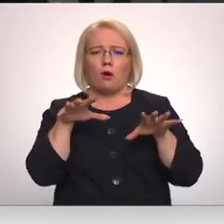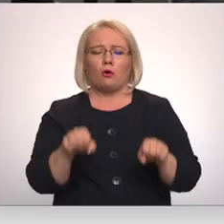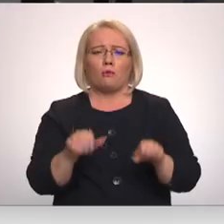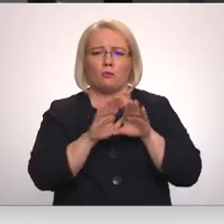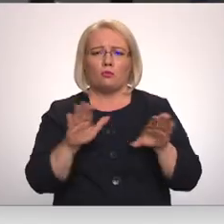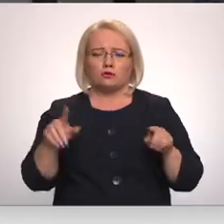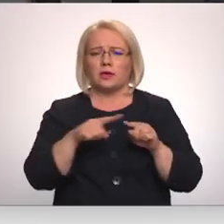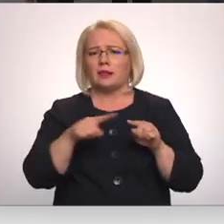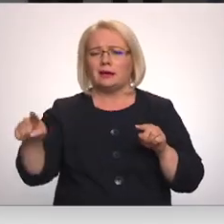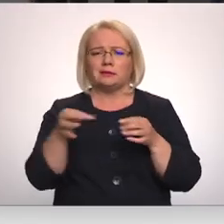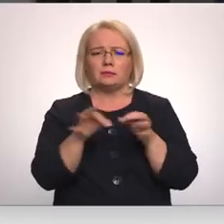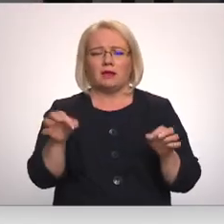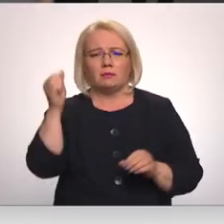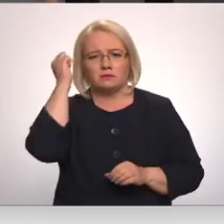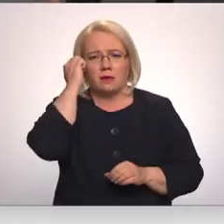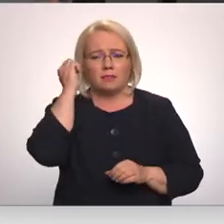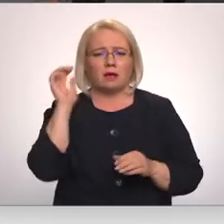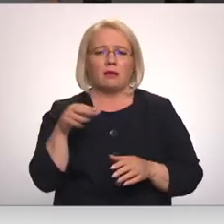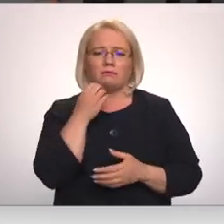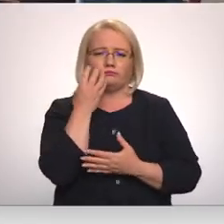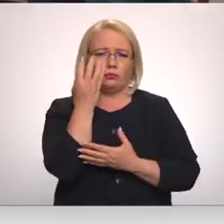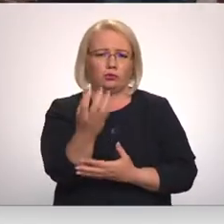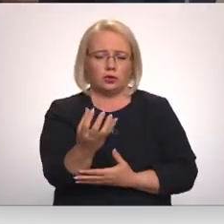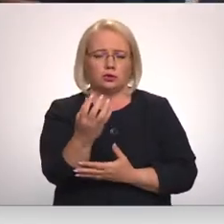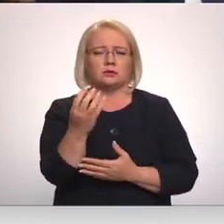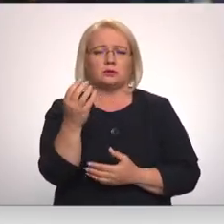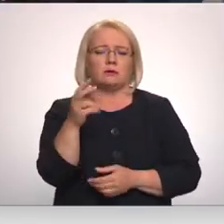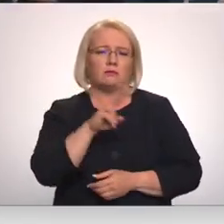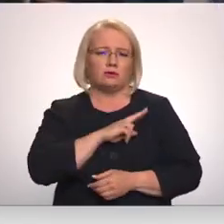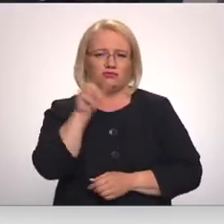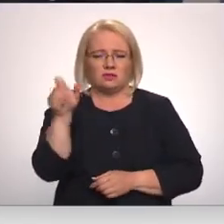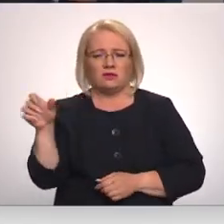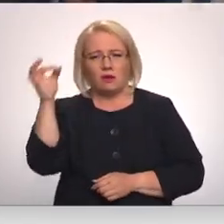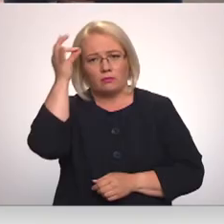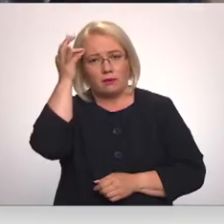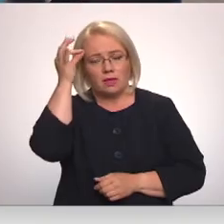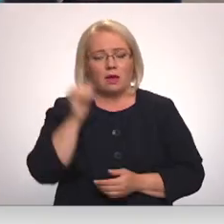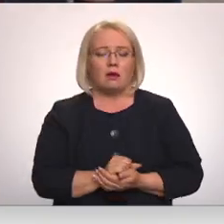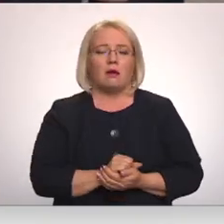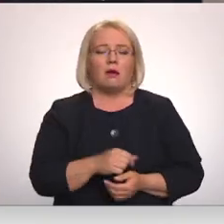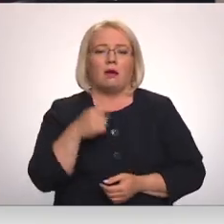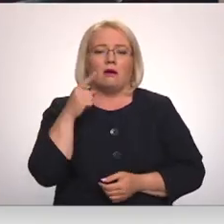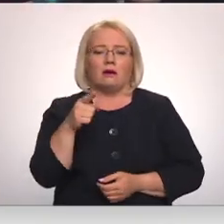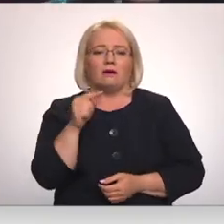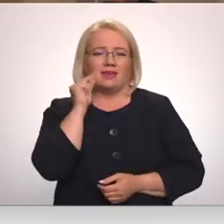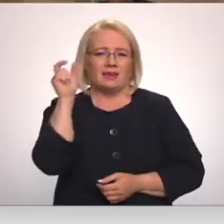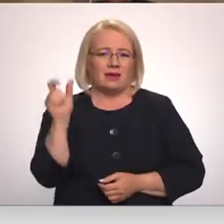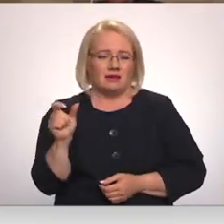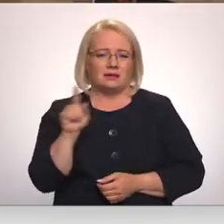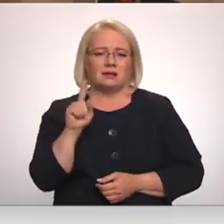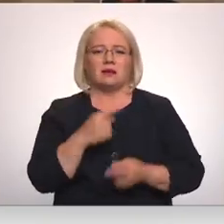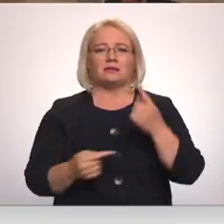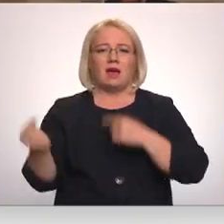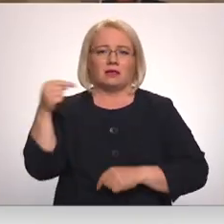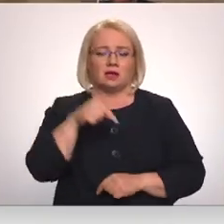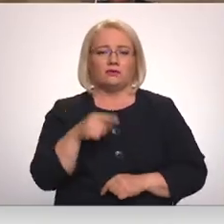līdz brīvības piemineklim šeit, lai noliktu ziedus upuru piemiņai. Viktors Medenis ir starp tiem, kas atgriezās.